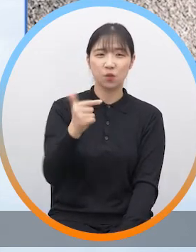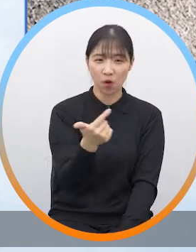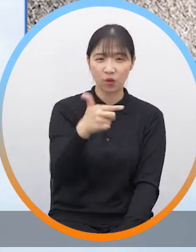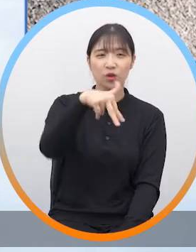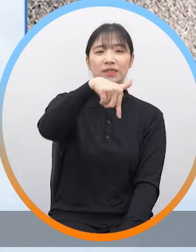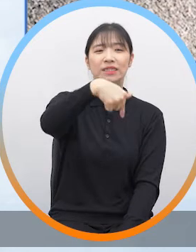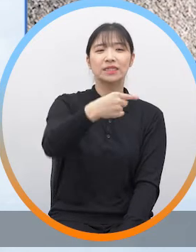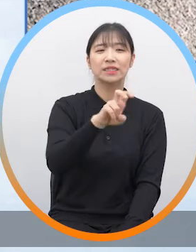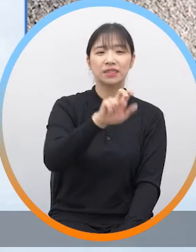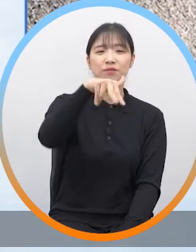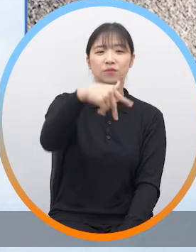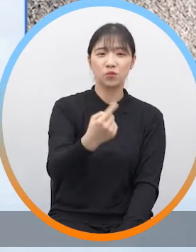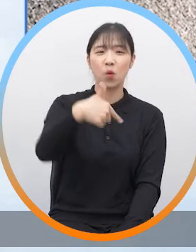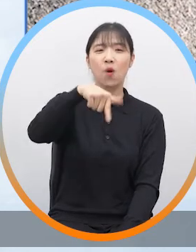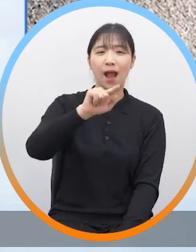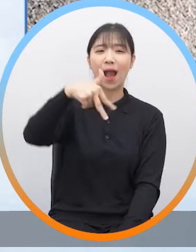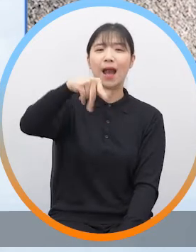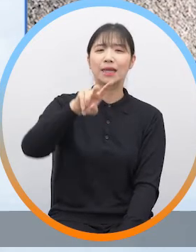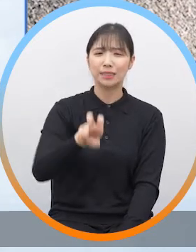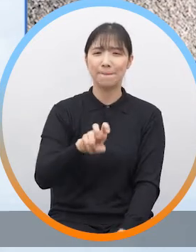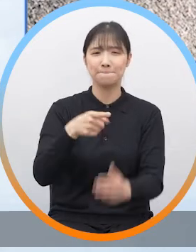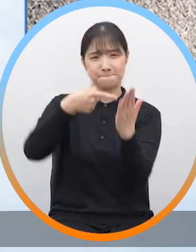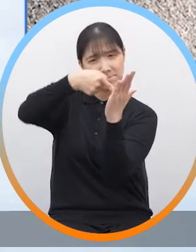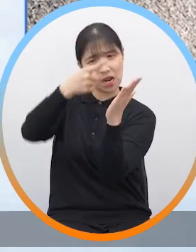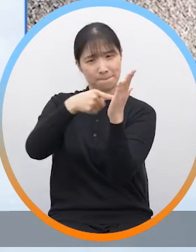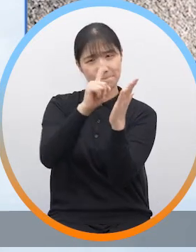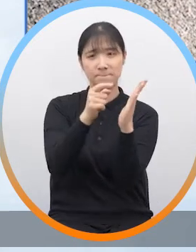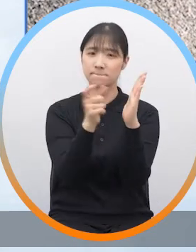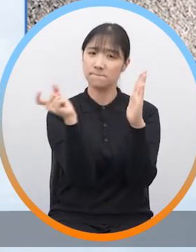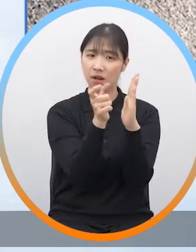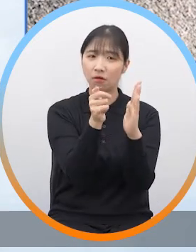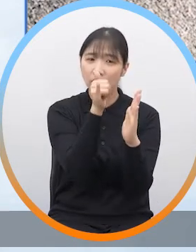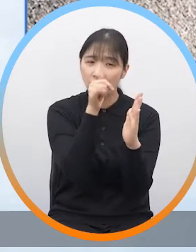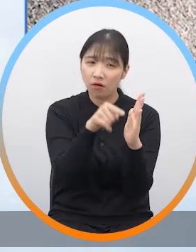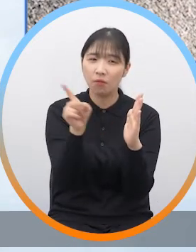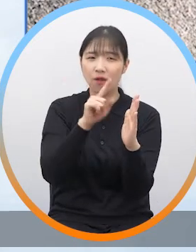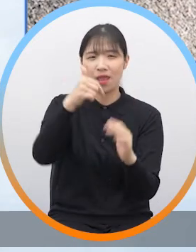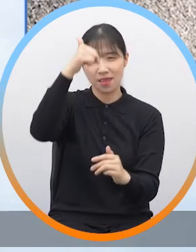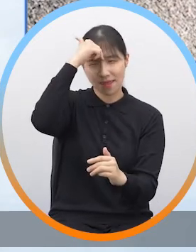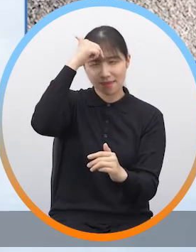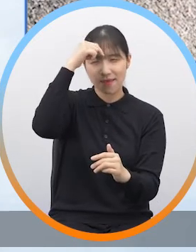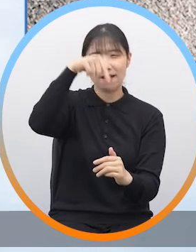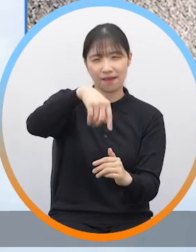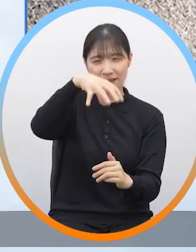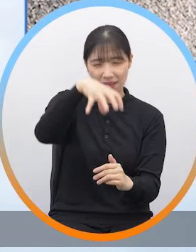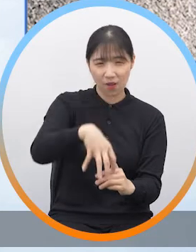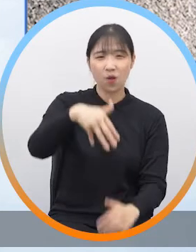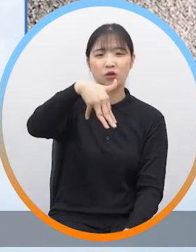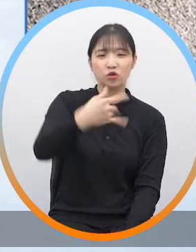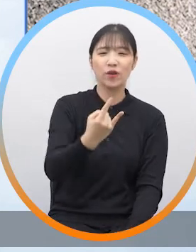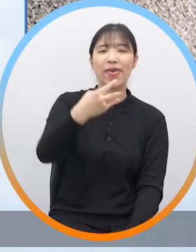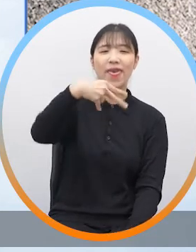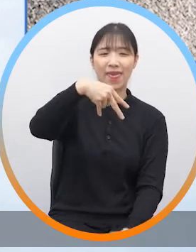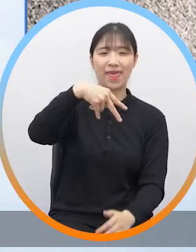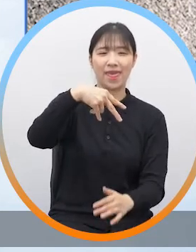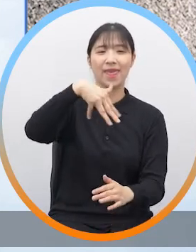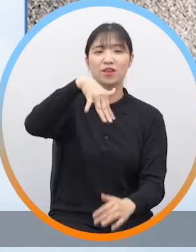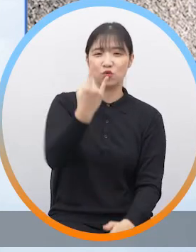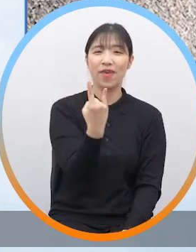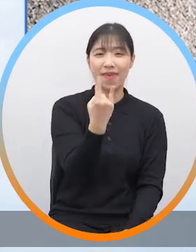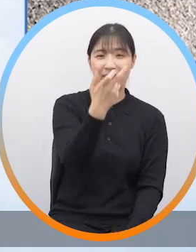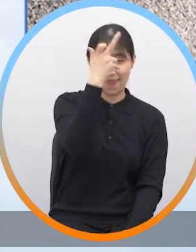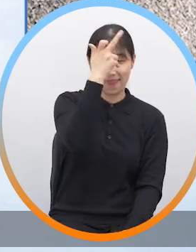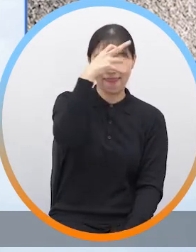조가, 장 이렇게 음각된 글자가 있어요. 이 말은 옛날에는 이곳이 채씨의 농원,